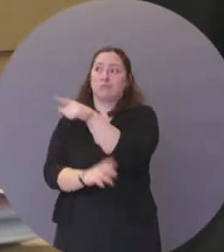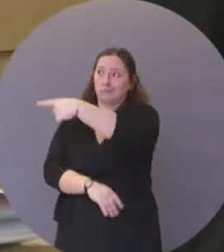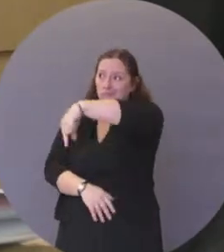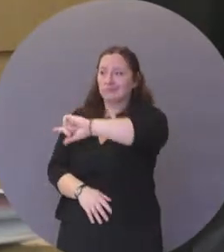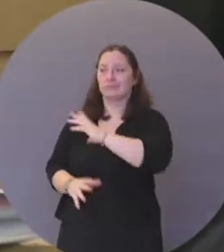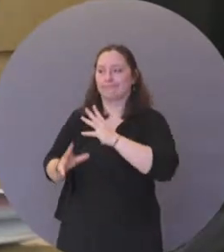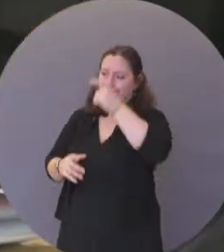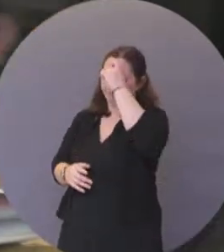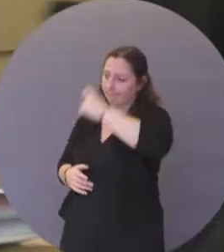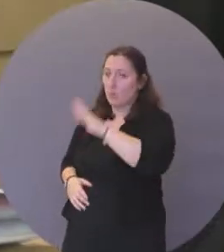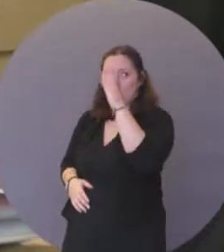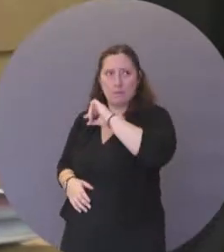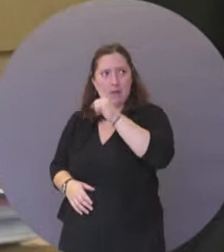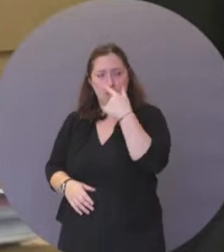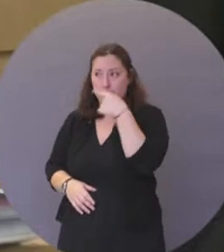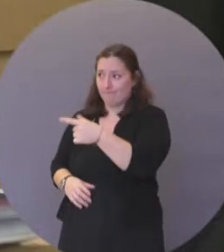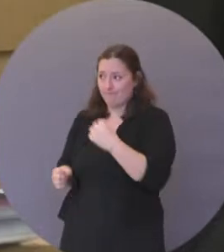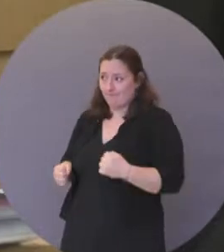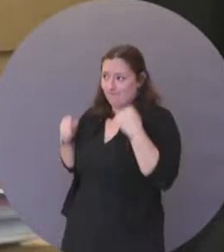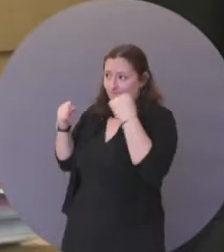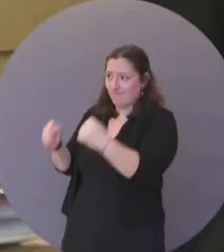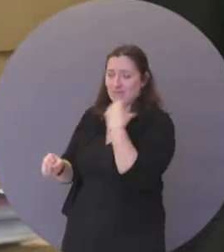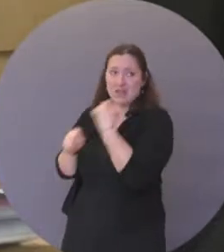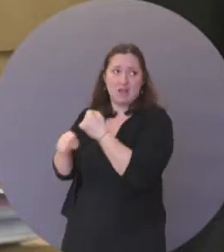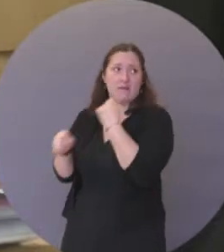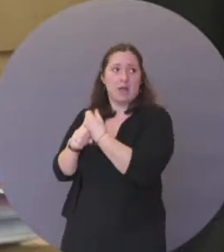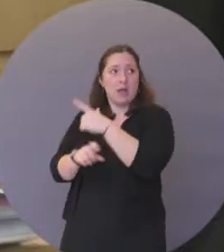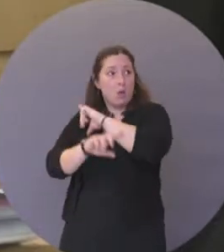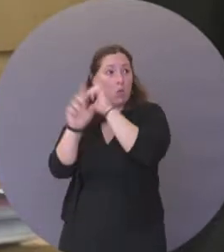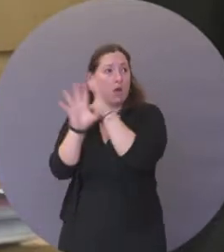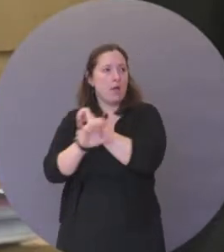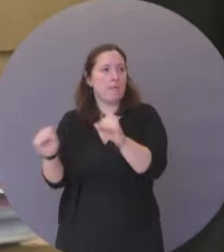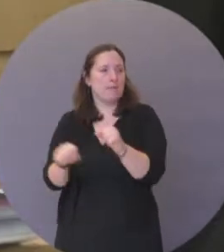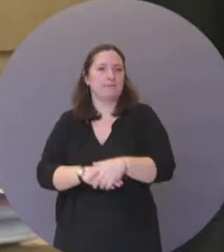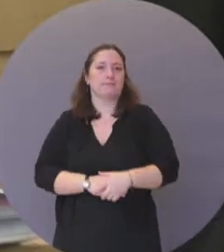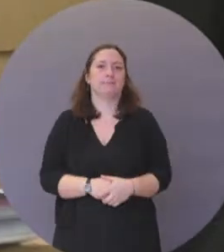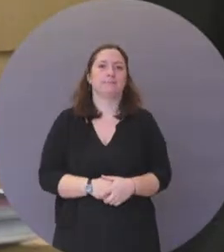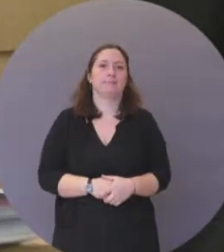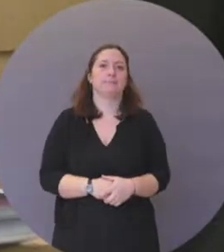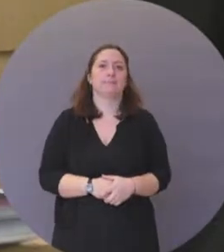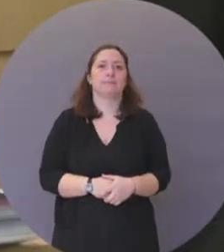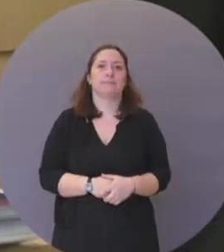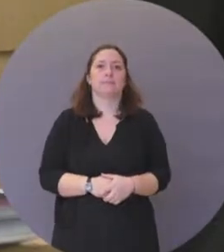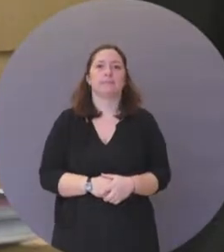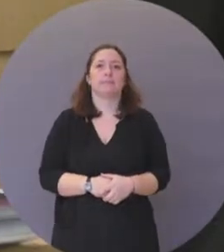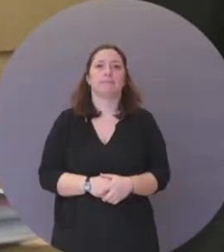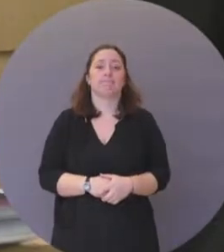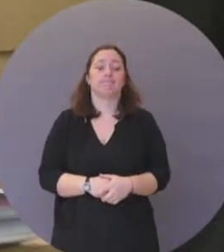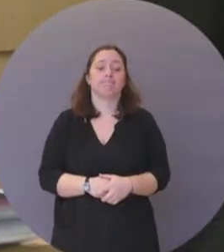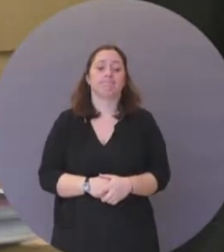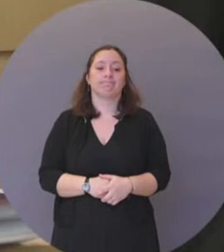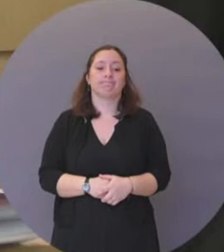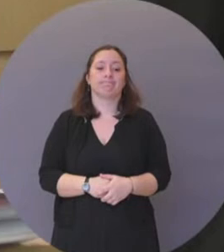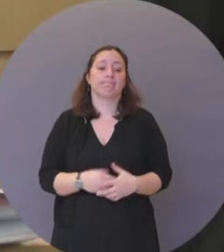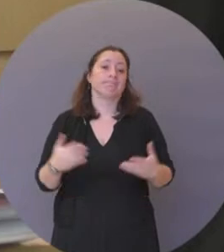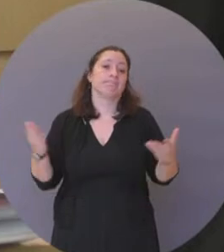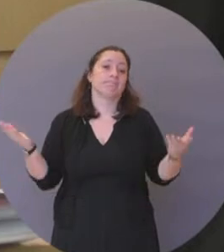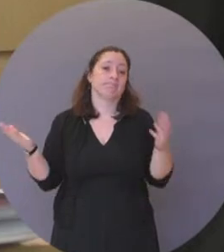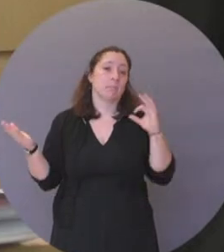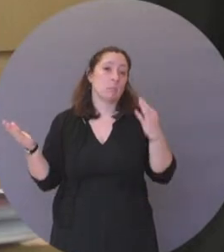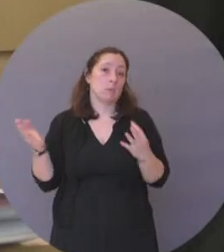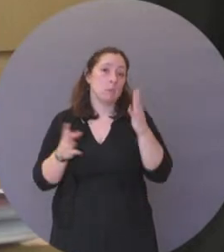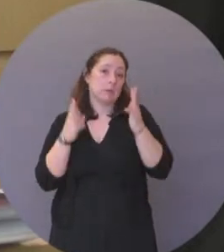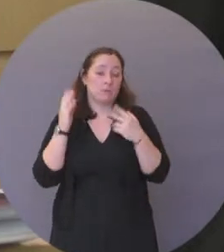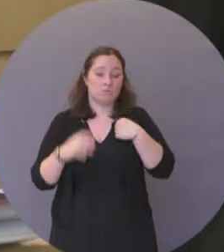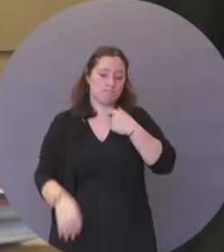exceptionnel alors oui c'est une analyse politique mais